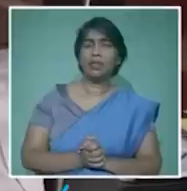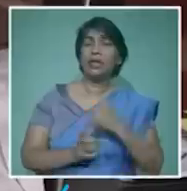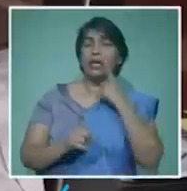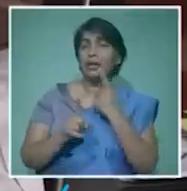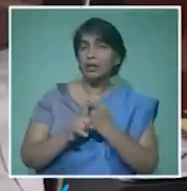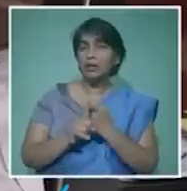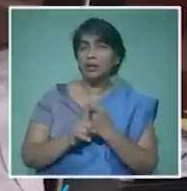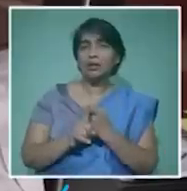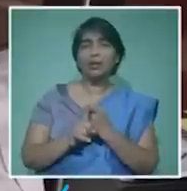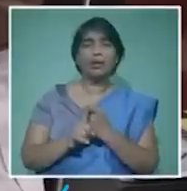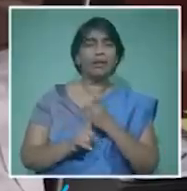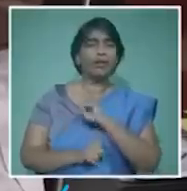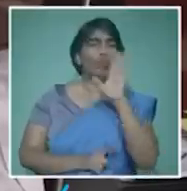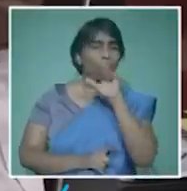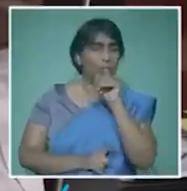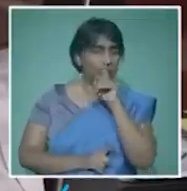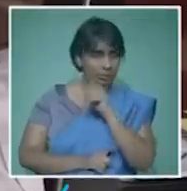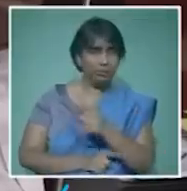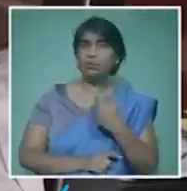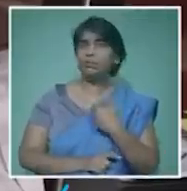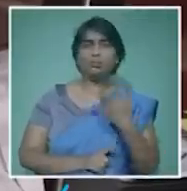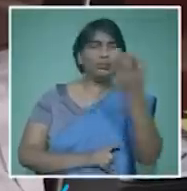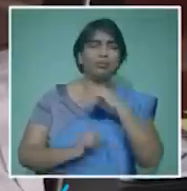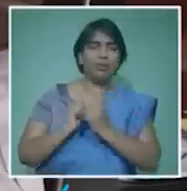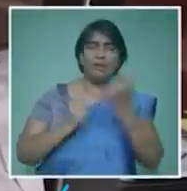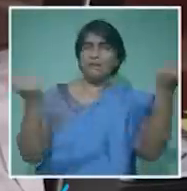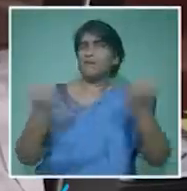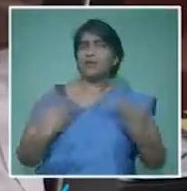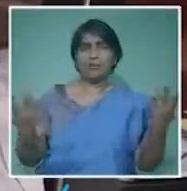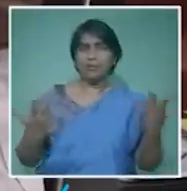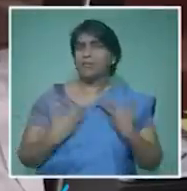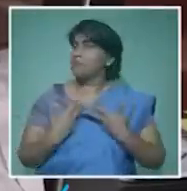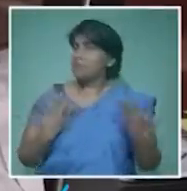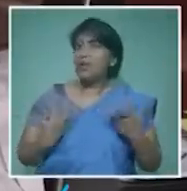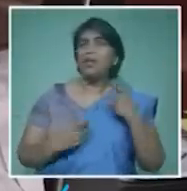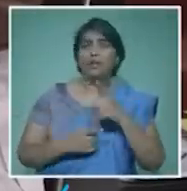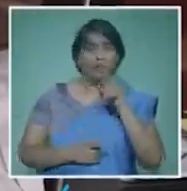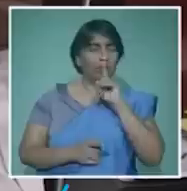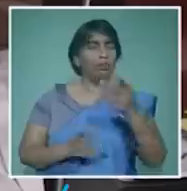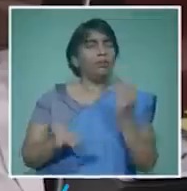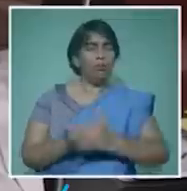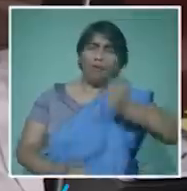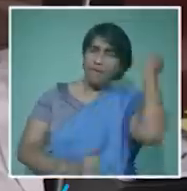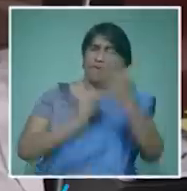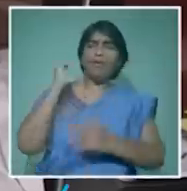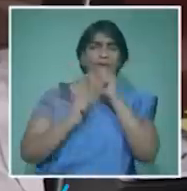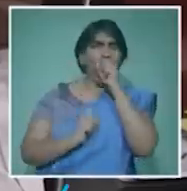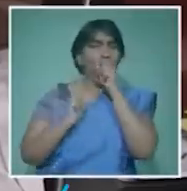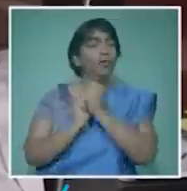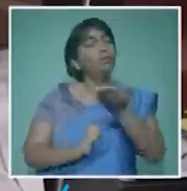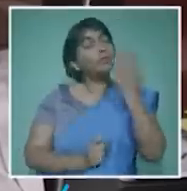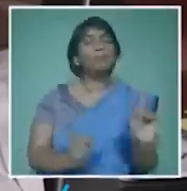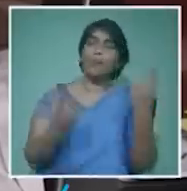දළදාව කිව්වා කියලා උඹලට අපිට මුකුත් කරන්නත් බෑ. කොහෙත්ම බෑ. උඹලට අපි දිගටම පහර දෙනවා. කරන්න පුළුවන්